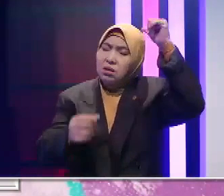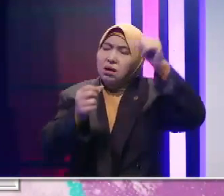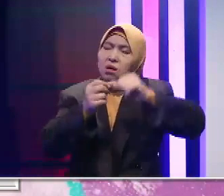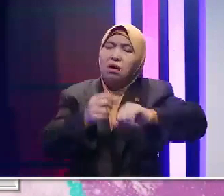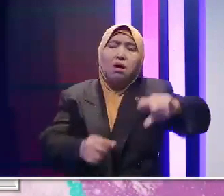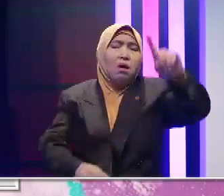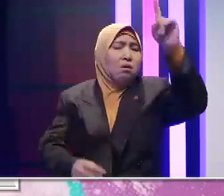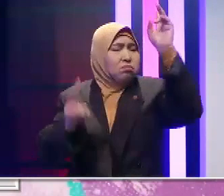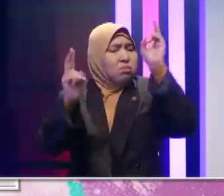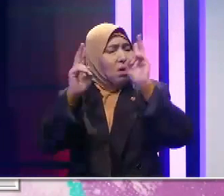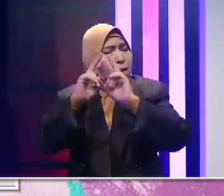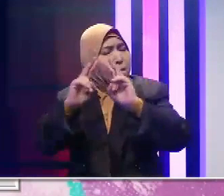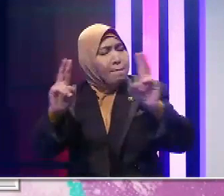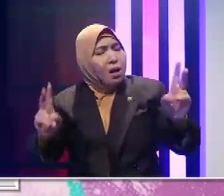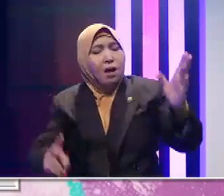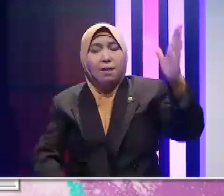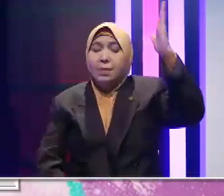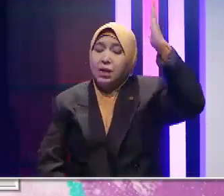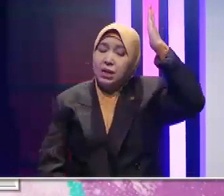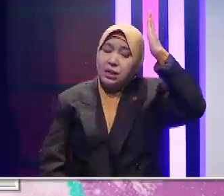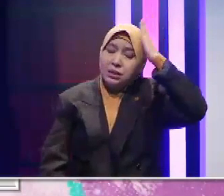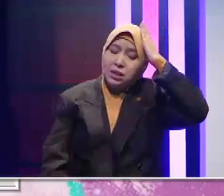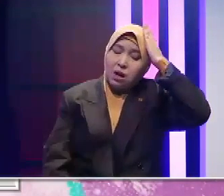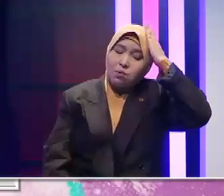وَاللَّهُ بِكُلِّ